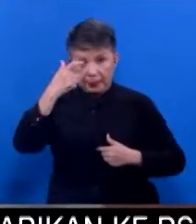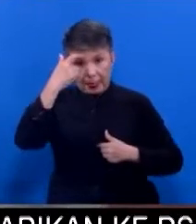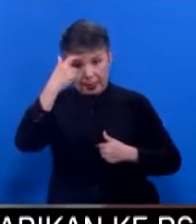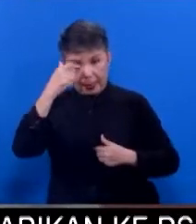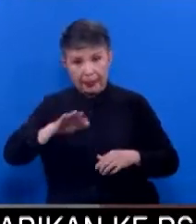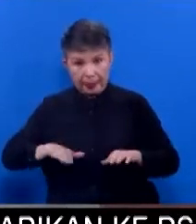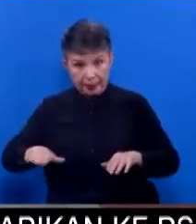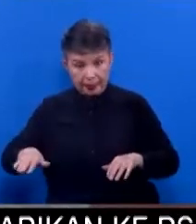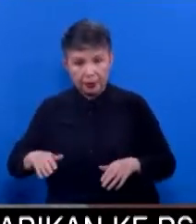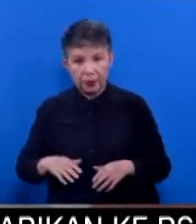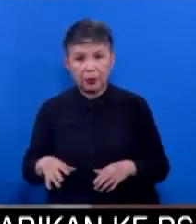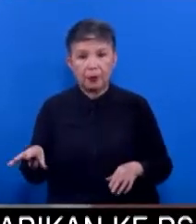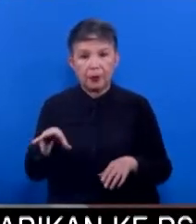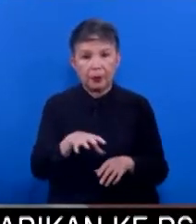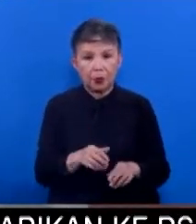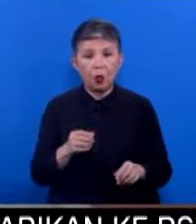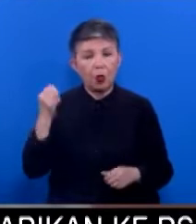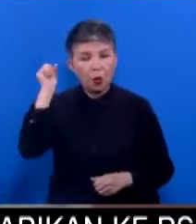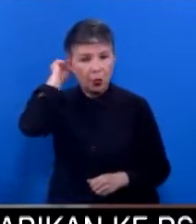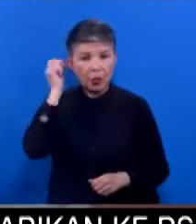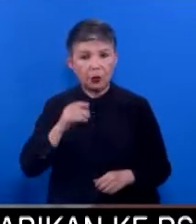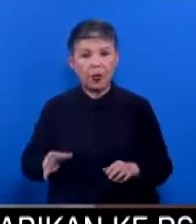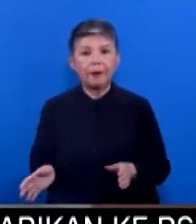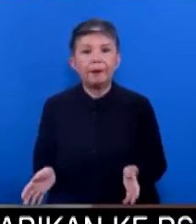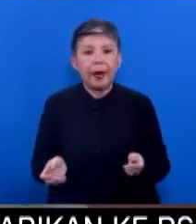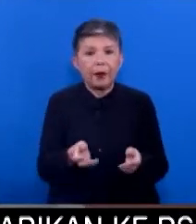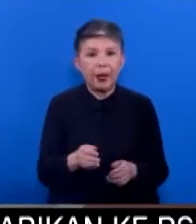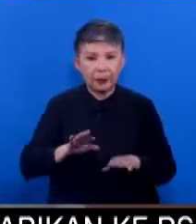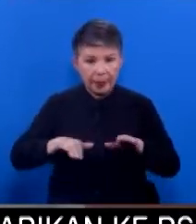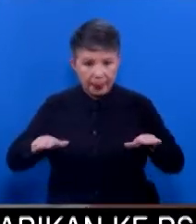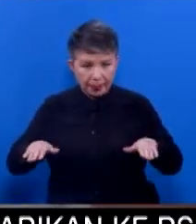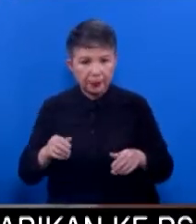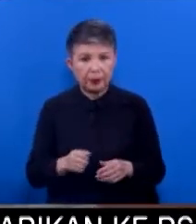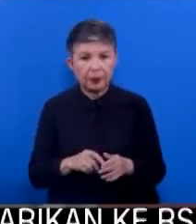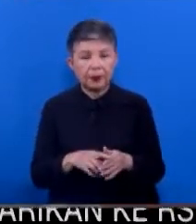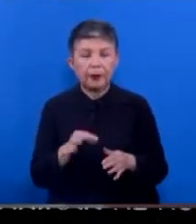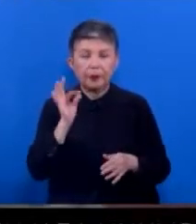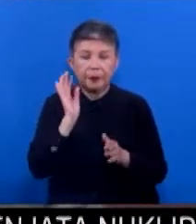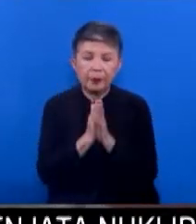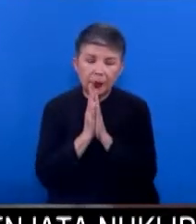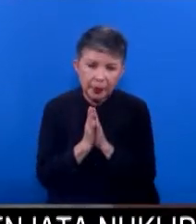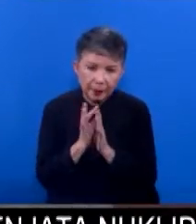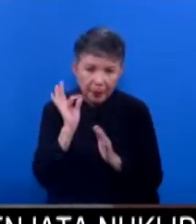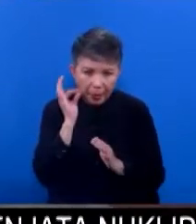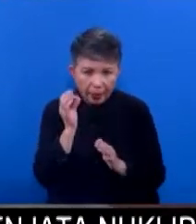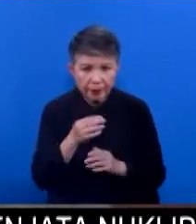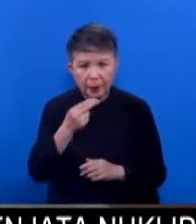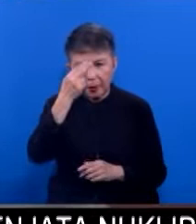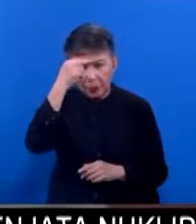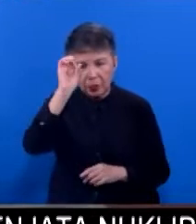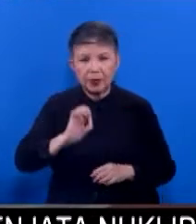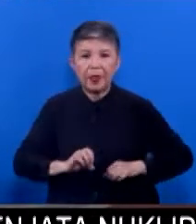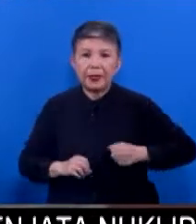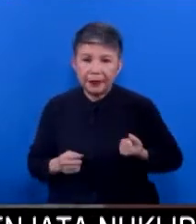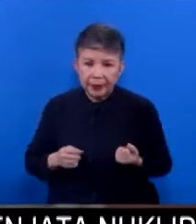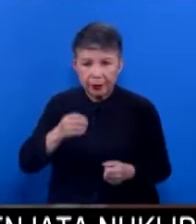pelaku sudah bawa mendampingi dari kedua pelajar tersebut meminta maaf kepada institusi Polri dan